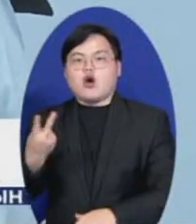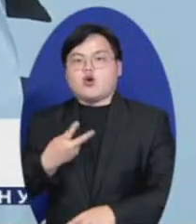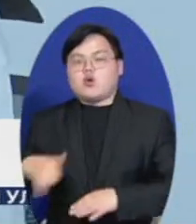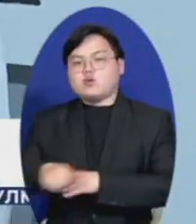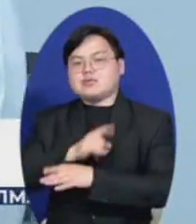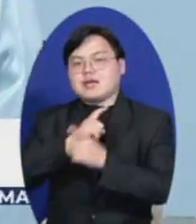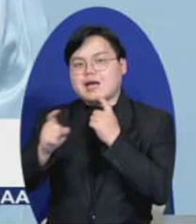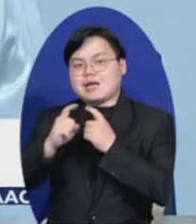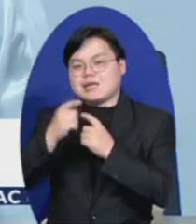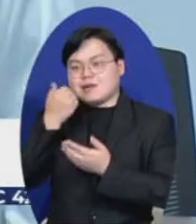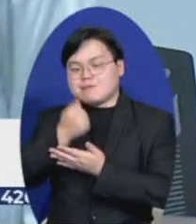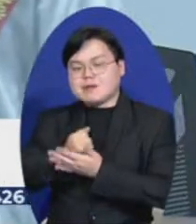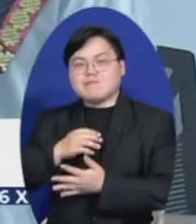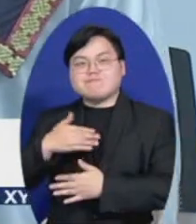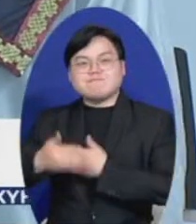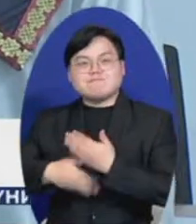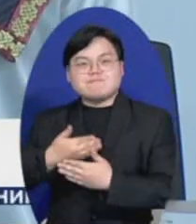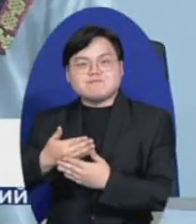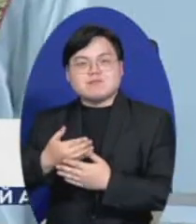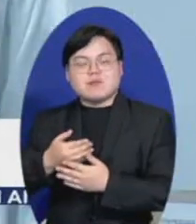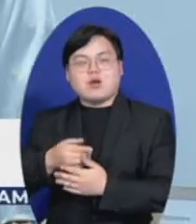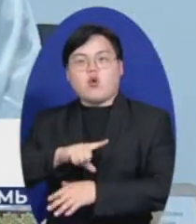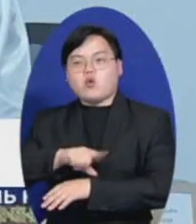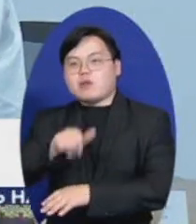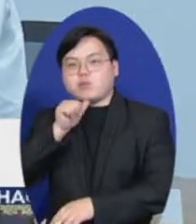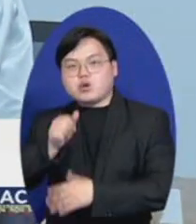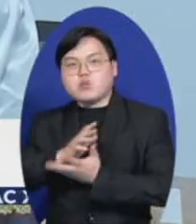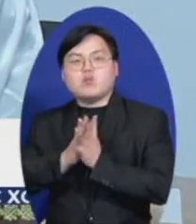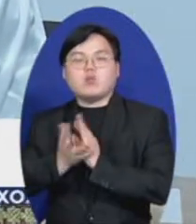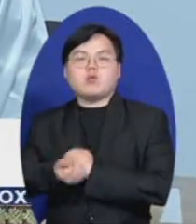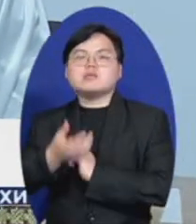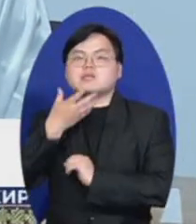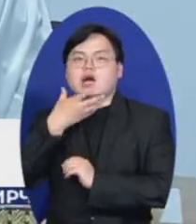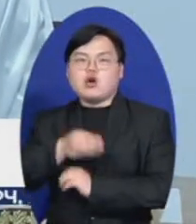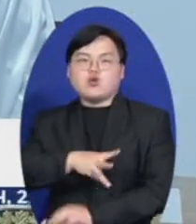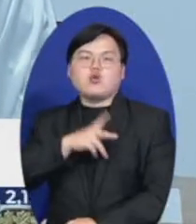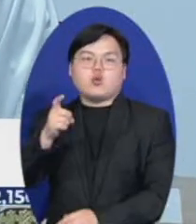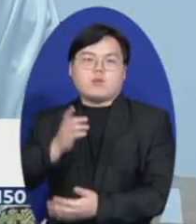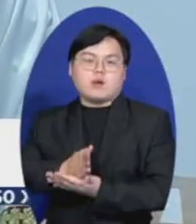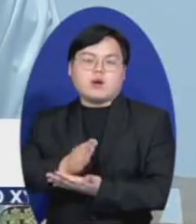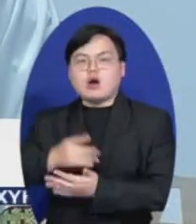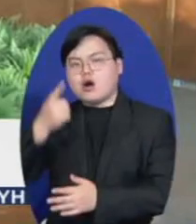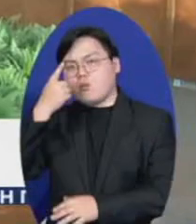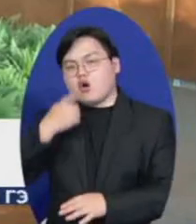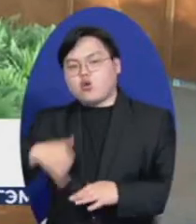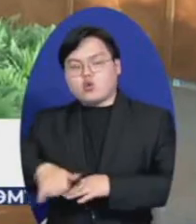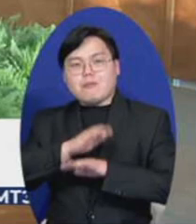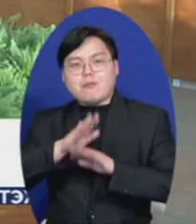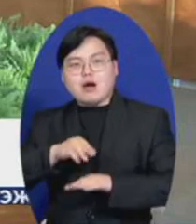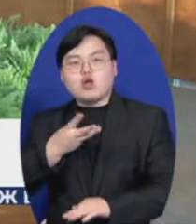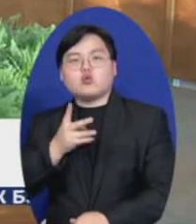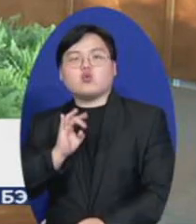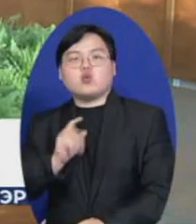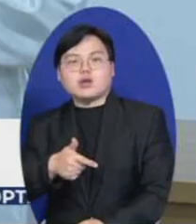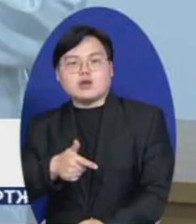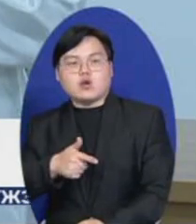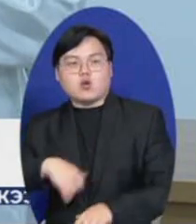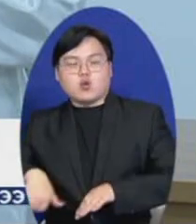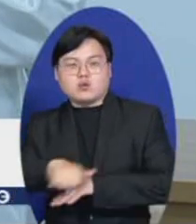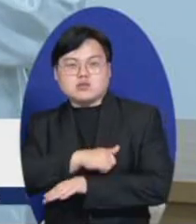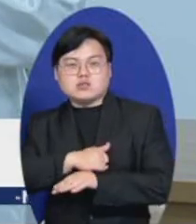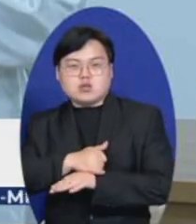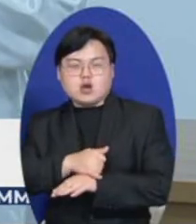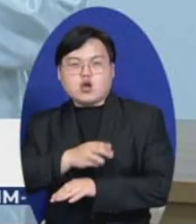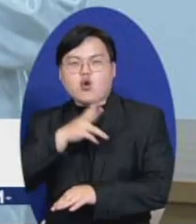байгаа ч түүх соёл уламж харилцааны хувьд олон мянган жилийн түүхтэй. Одоо Монгол оронд байгаа төргийн үеийн хөшөө дурсгал түүхийн олдор үүнийг гэрчлэнэ